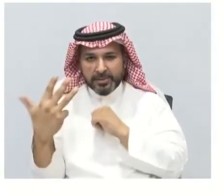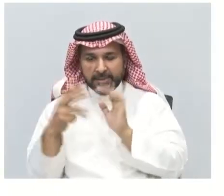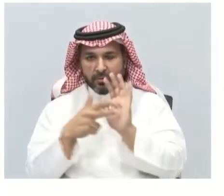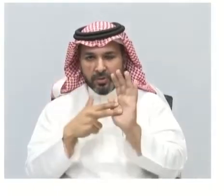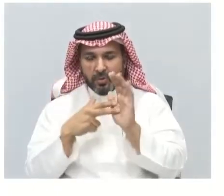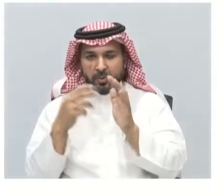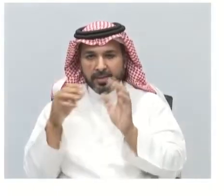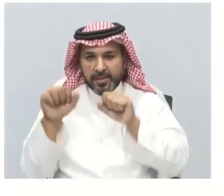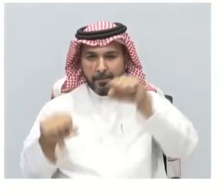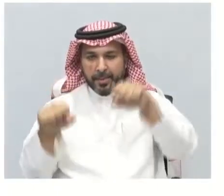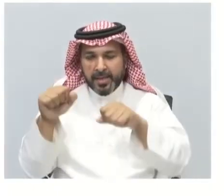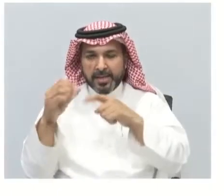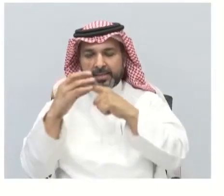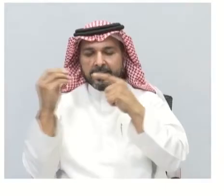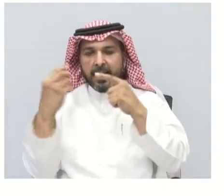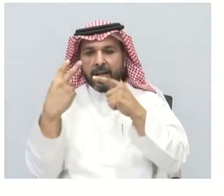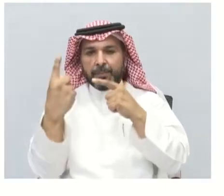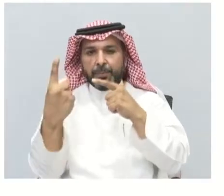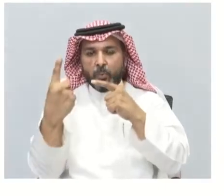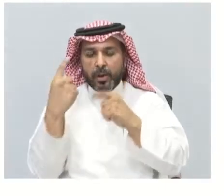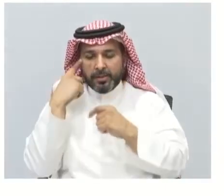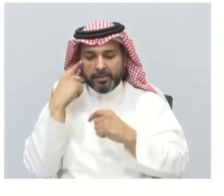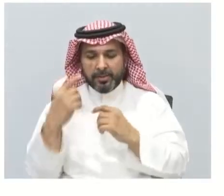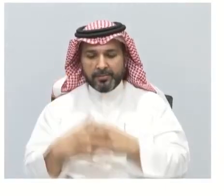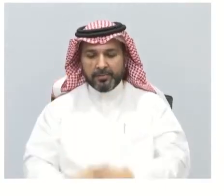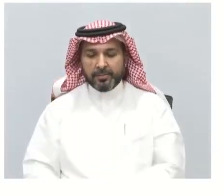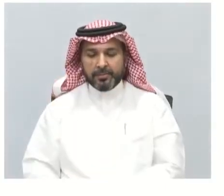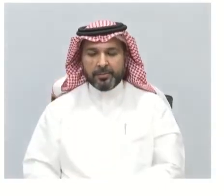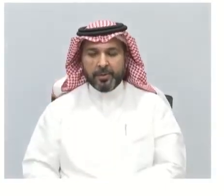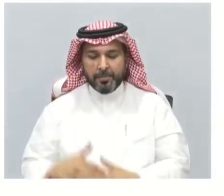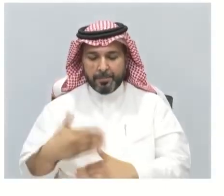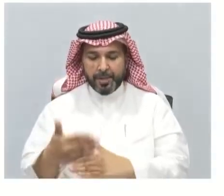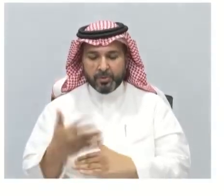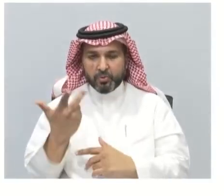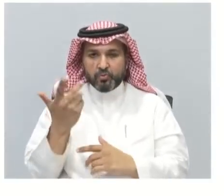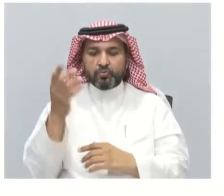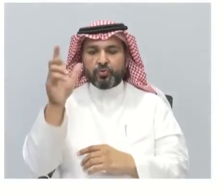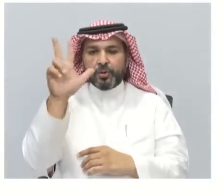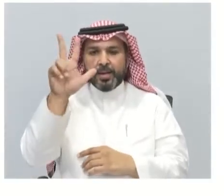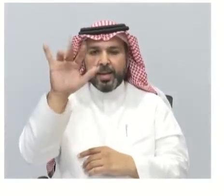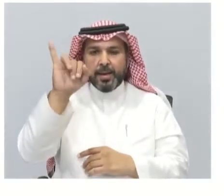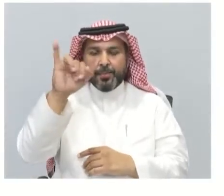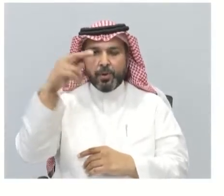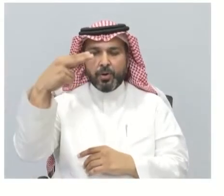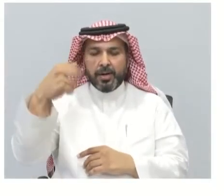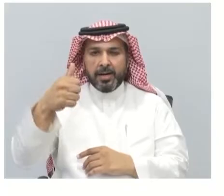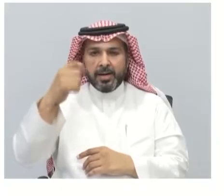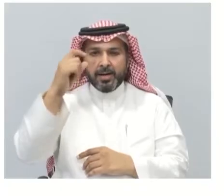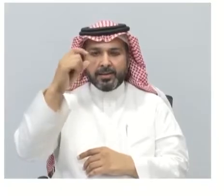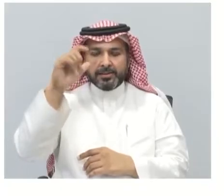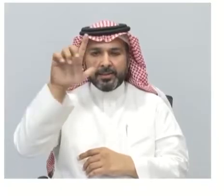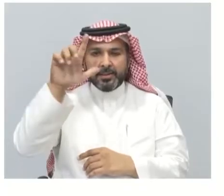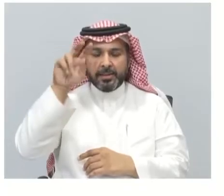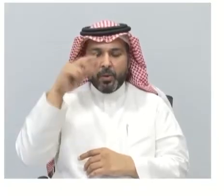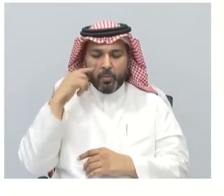واحد بعد ذلك ناتي بالمعادله طيب بين المستقيم ال عندي والنقطه 4 وسالب ت الوقع عليه لنجد